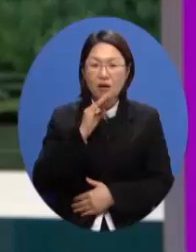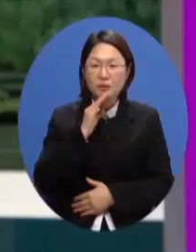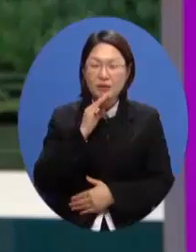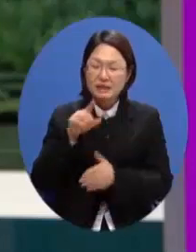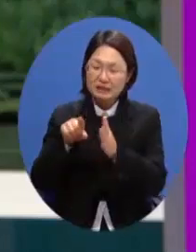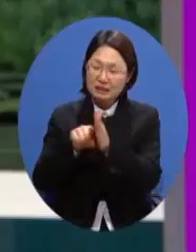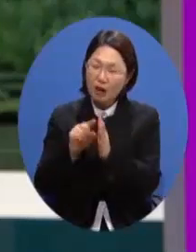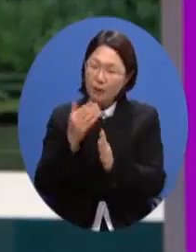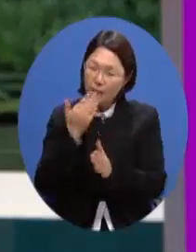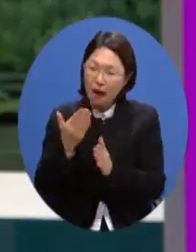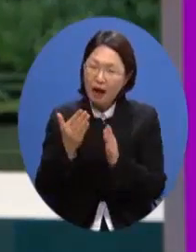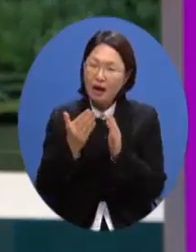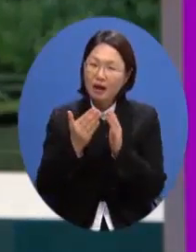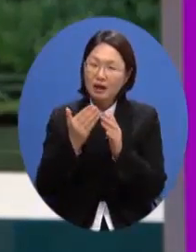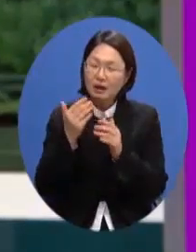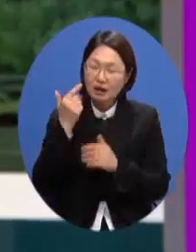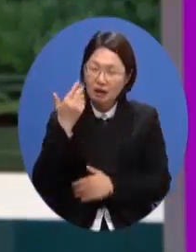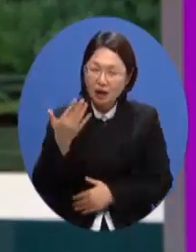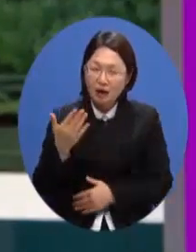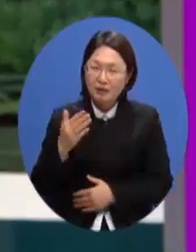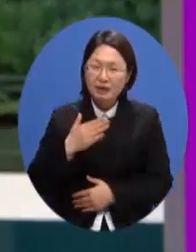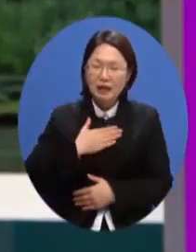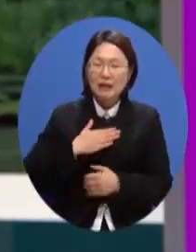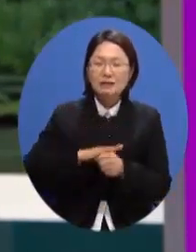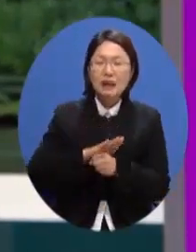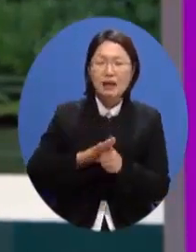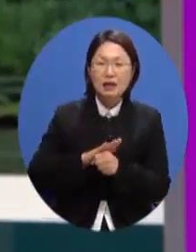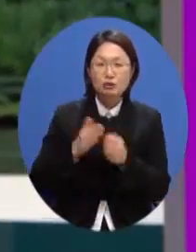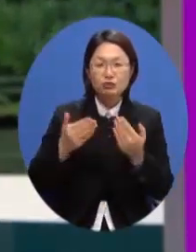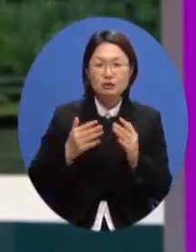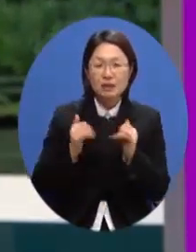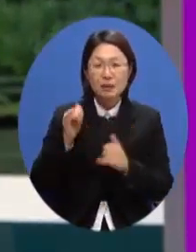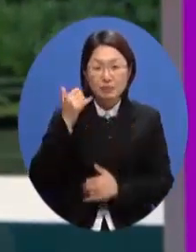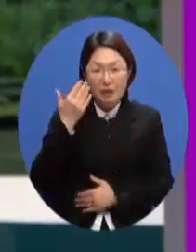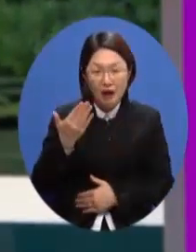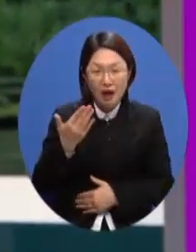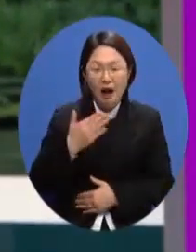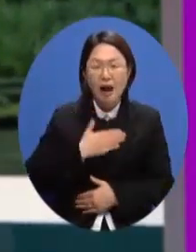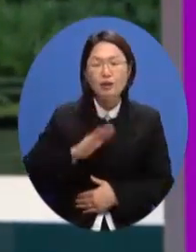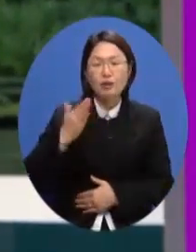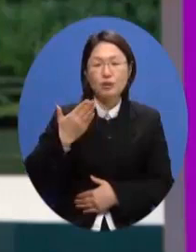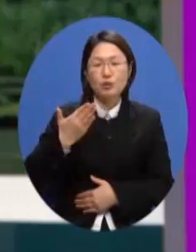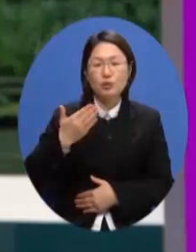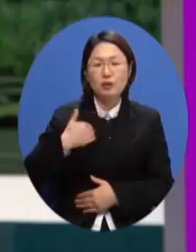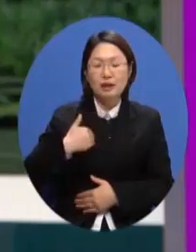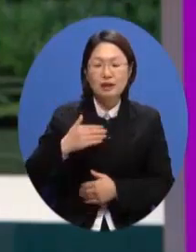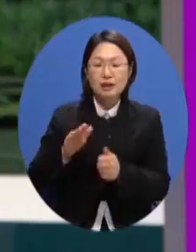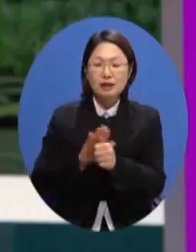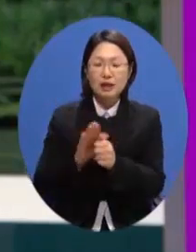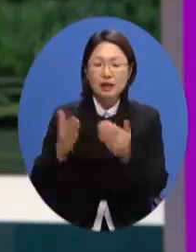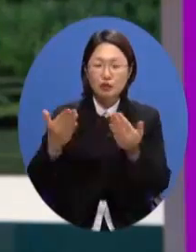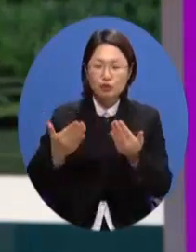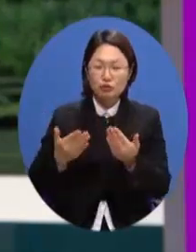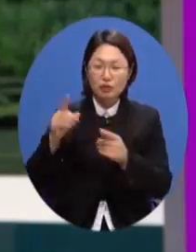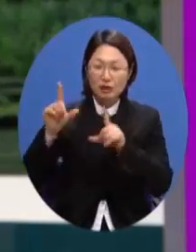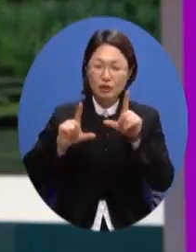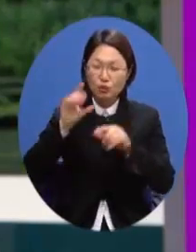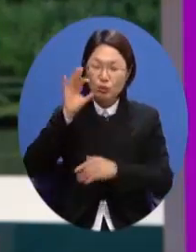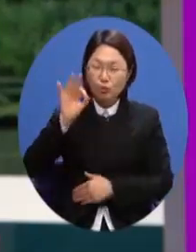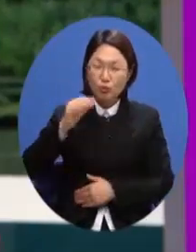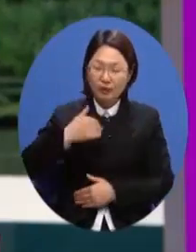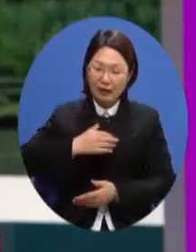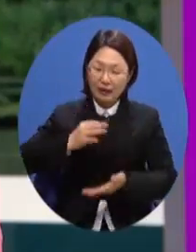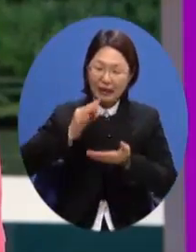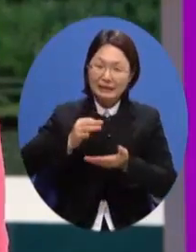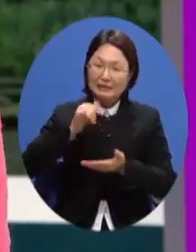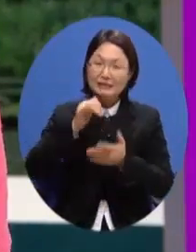사람인가, 날 사랑하는 사람인가 알게 되고 그 사람이 날 대하는 태도를 보고 내가 가치 있는